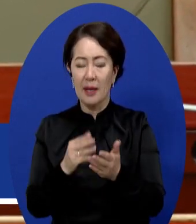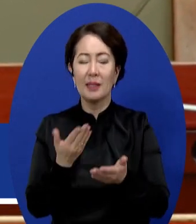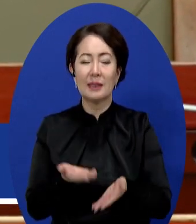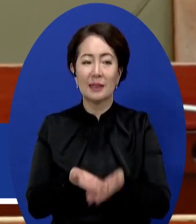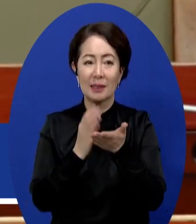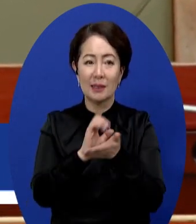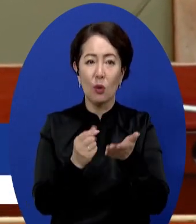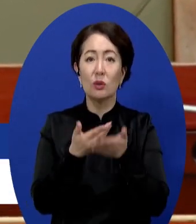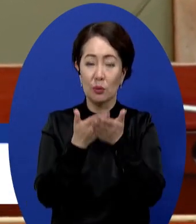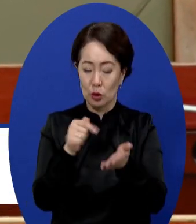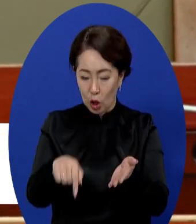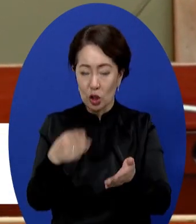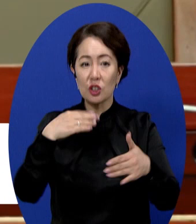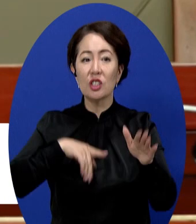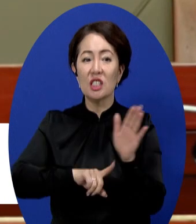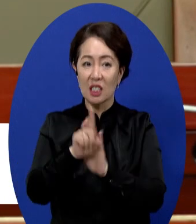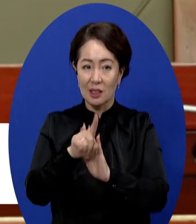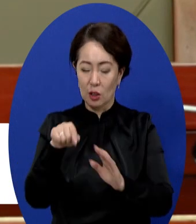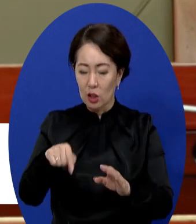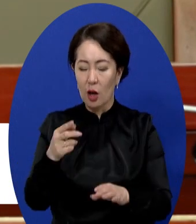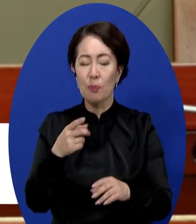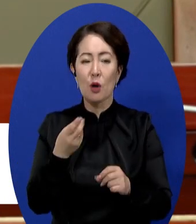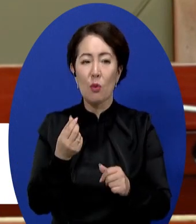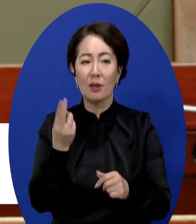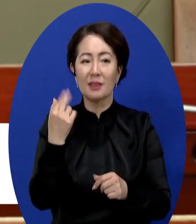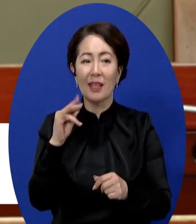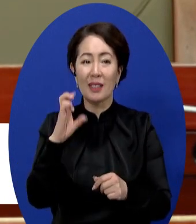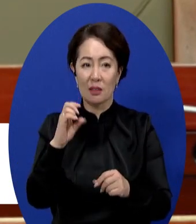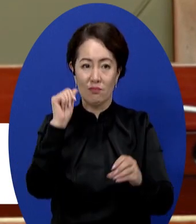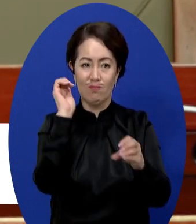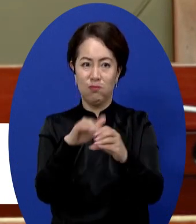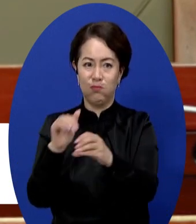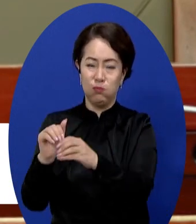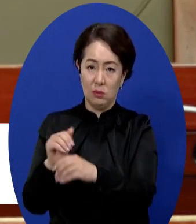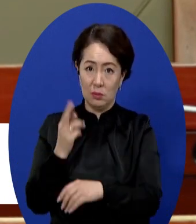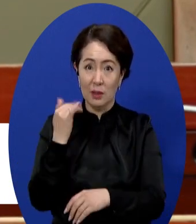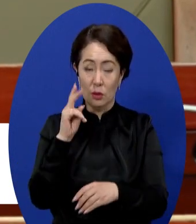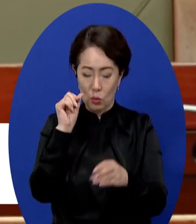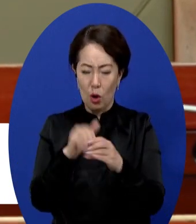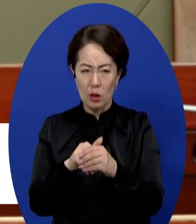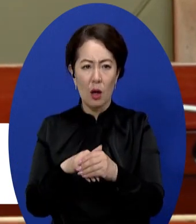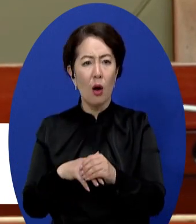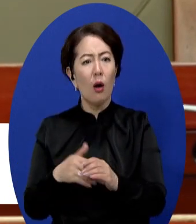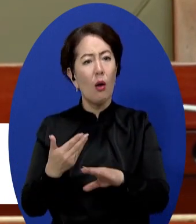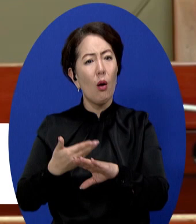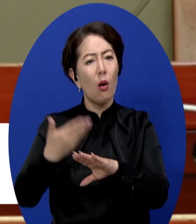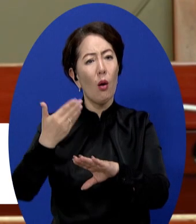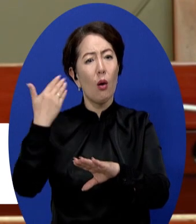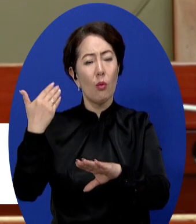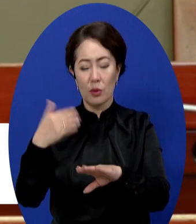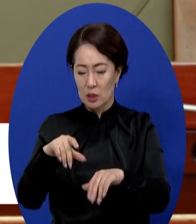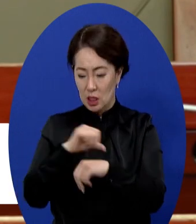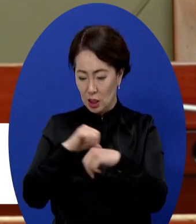өнөөдрөөс эхлэн дансанд нь хийж эхэлнэ. За өмнө нь бол ингэж иргэн хүн